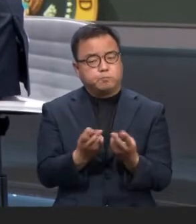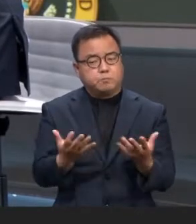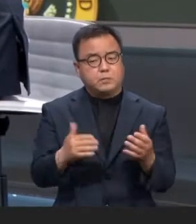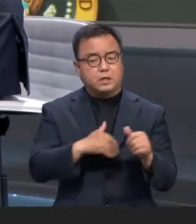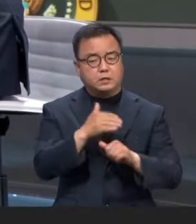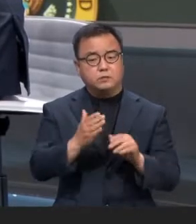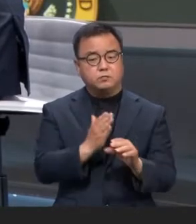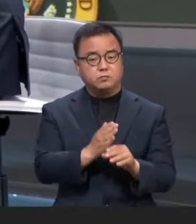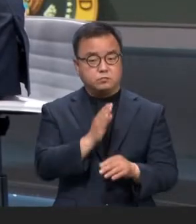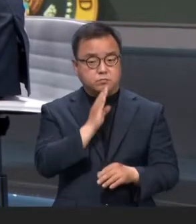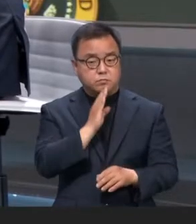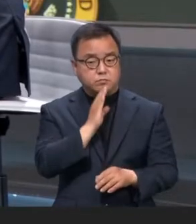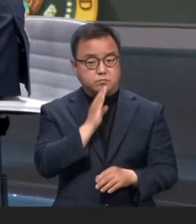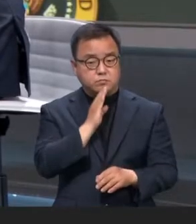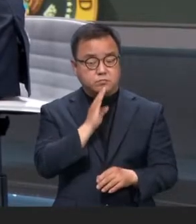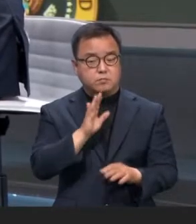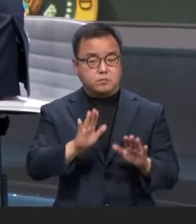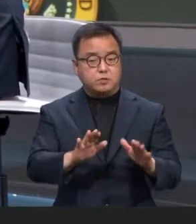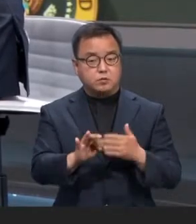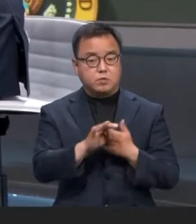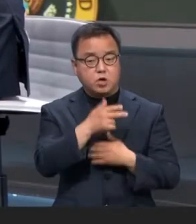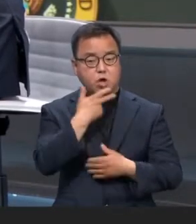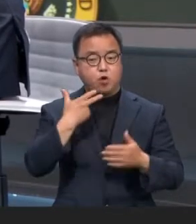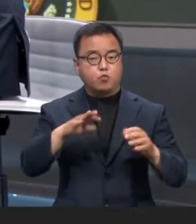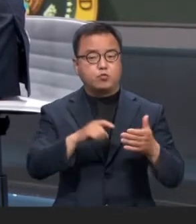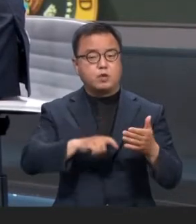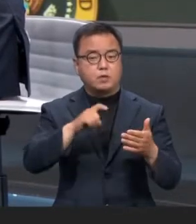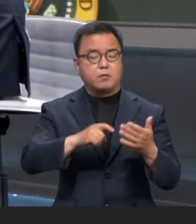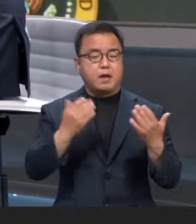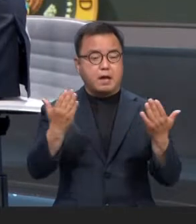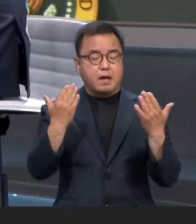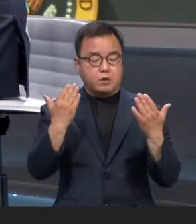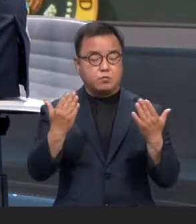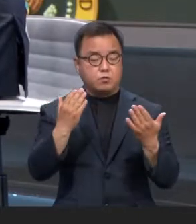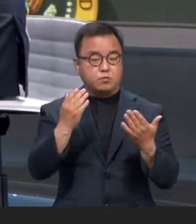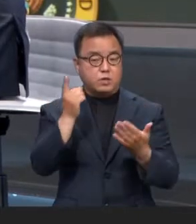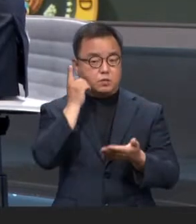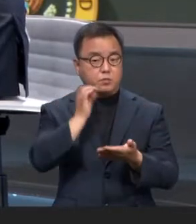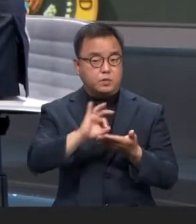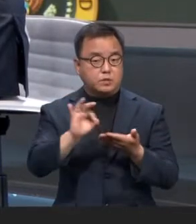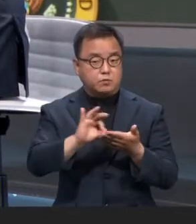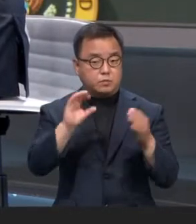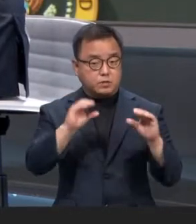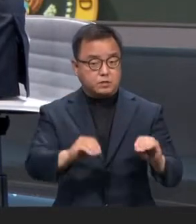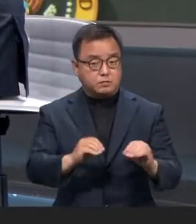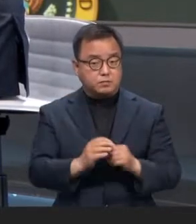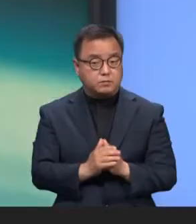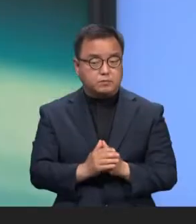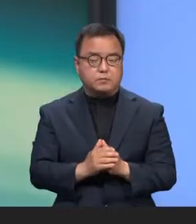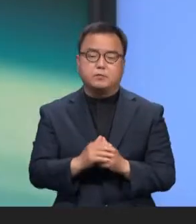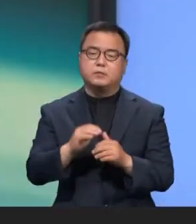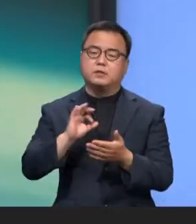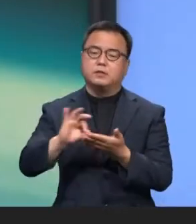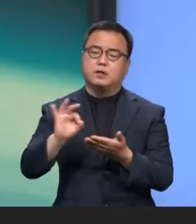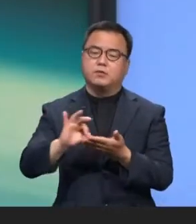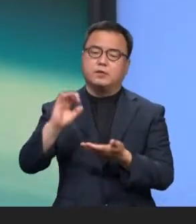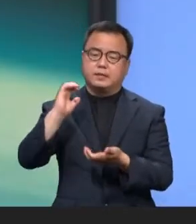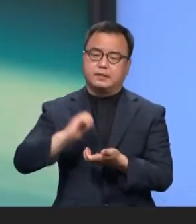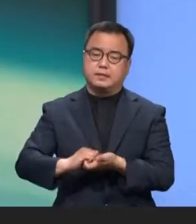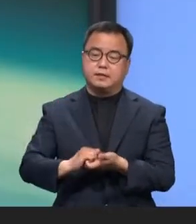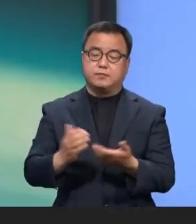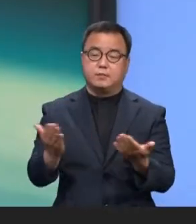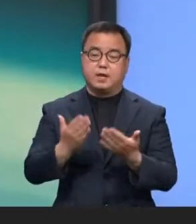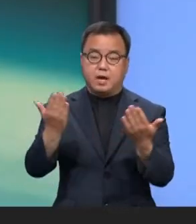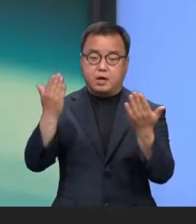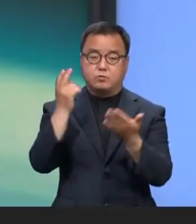근데 그러면 이제 역내에서 학교에서 아예 휴대전화 쓸 수 없게 되는 건가요 사실 시대 전화 사용을 제한하는 건 학교마다 규칙에